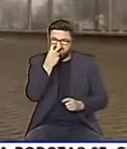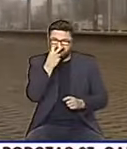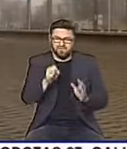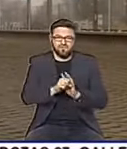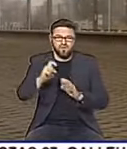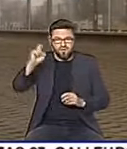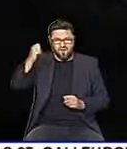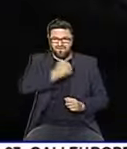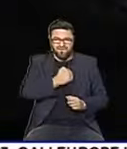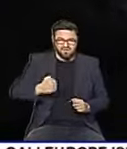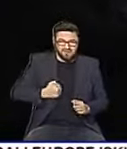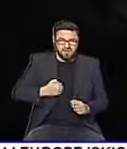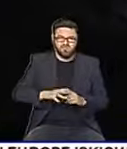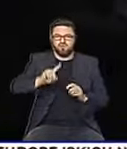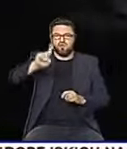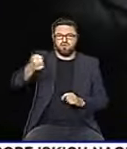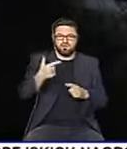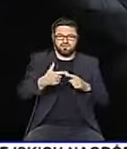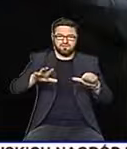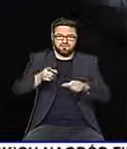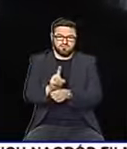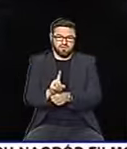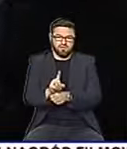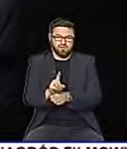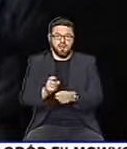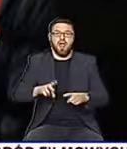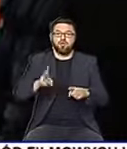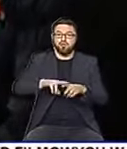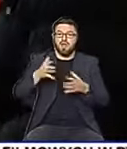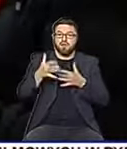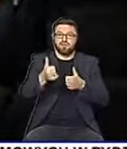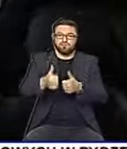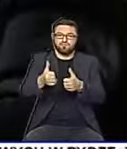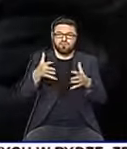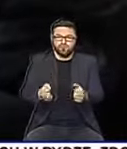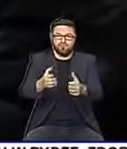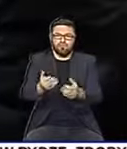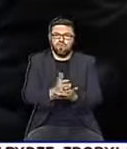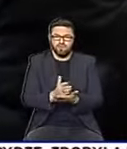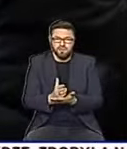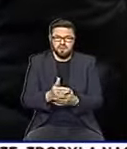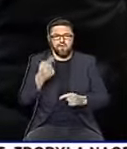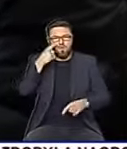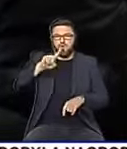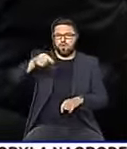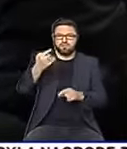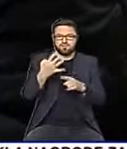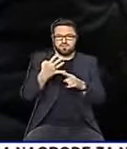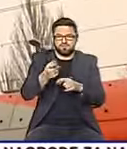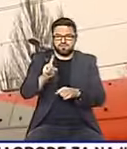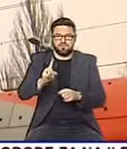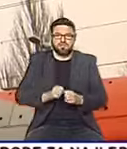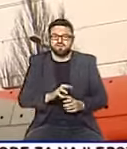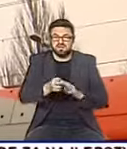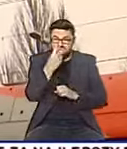Warszawa Centralna ma jechać godzinę i 26 minut. Składy zatrzymujące się na stacjach pośrednich będą jechały około godziny i 40 minut